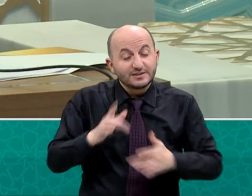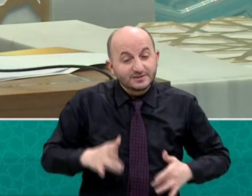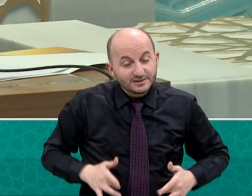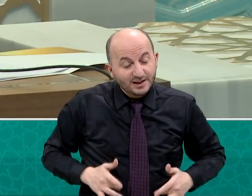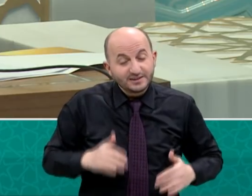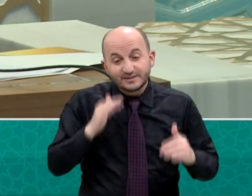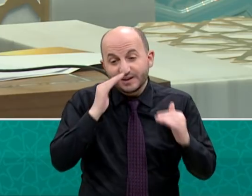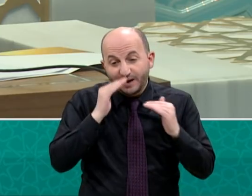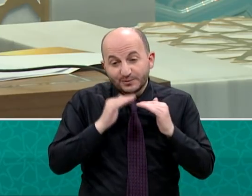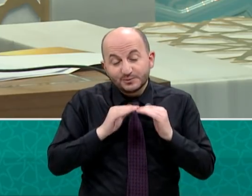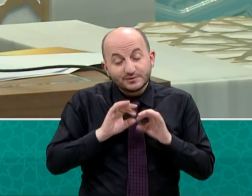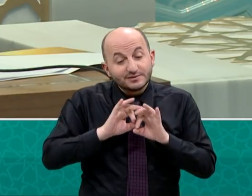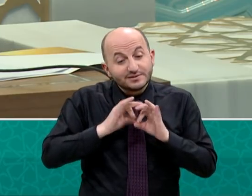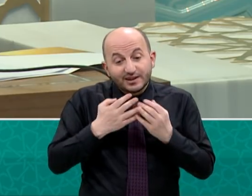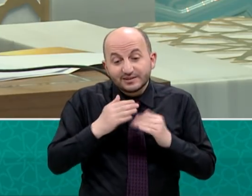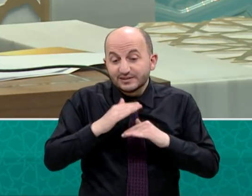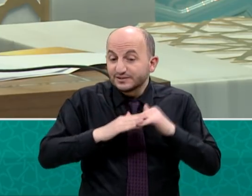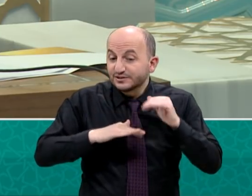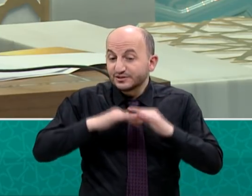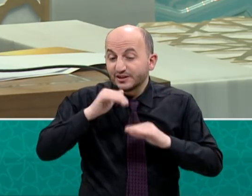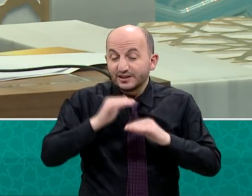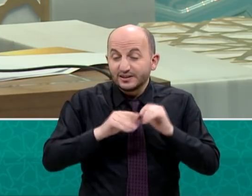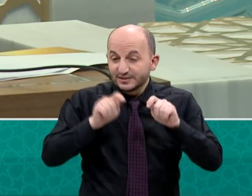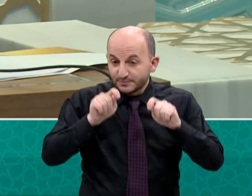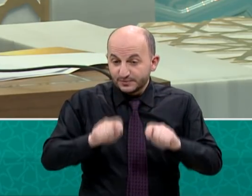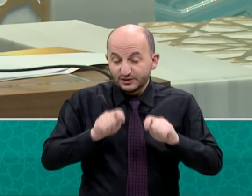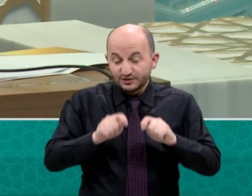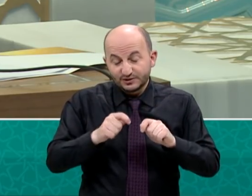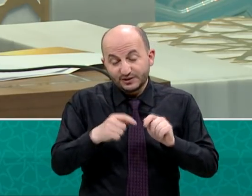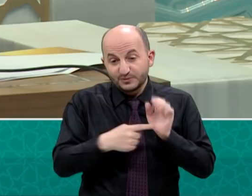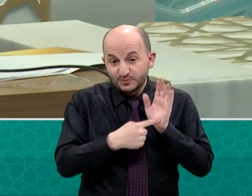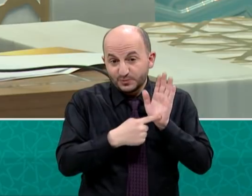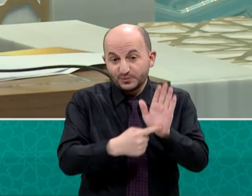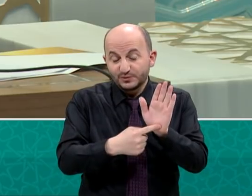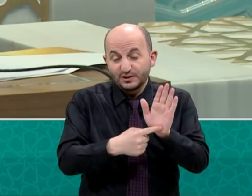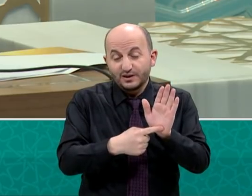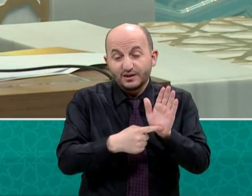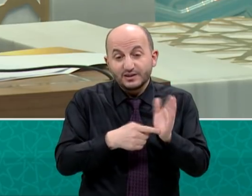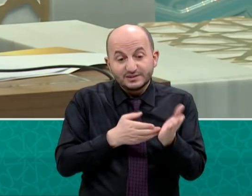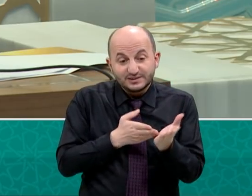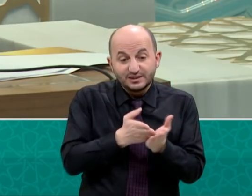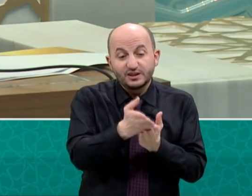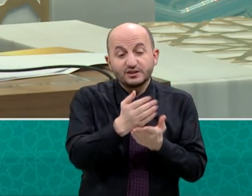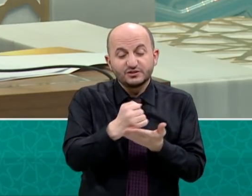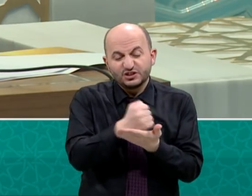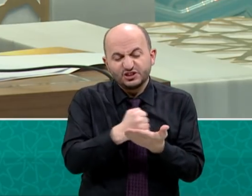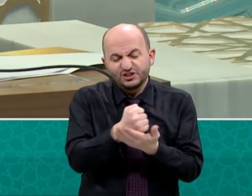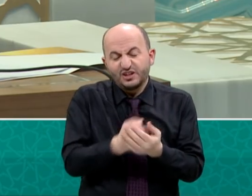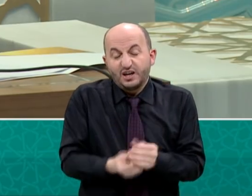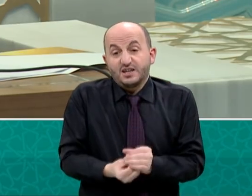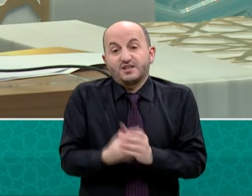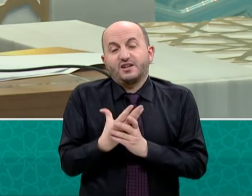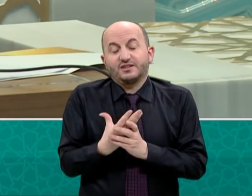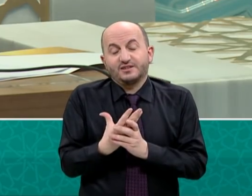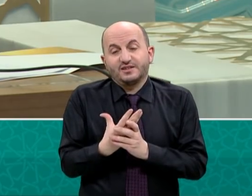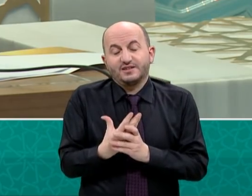uygun nasıl inşa edileceğini gösteren bir hidayet ve şifa kaynağı. Resulullah sallallahu aleyhi